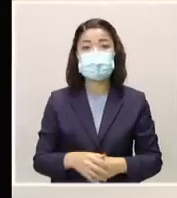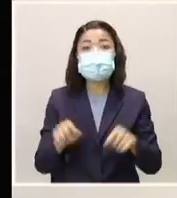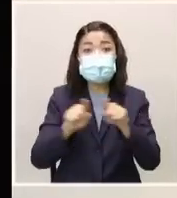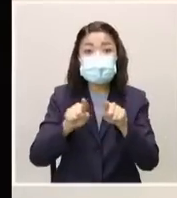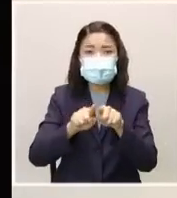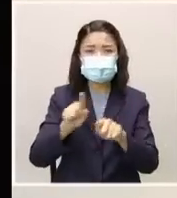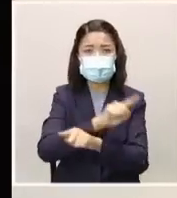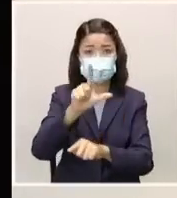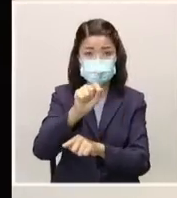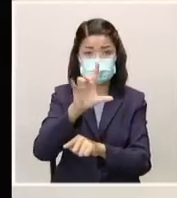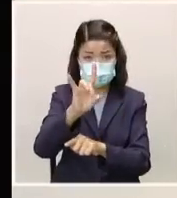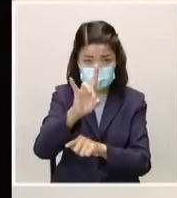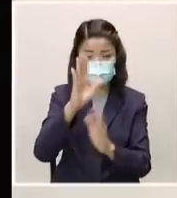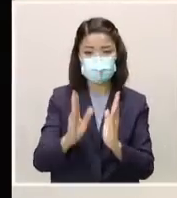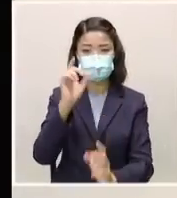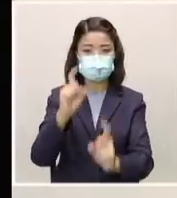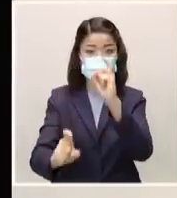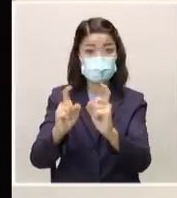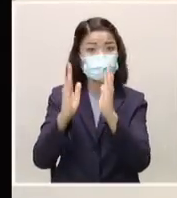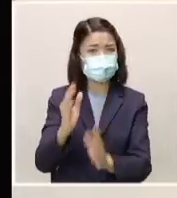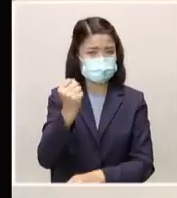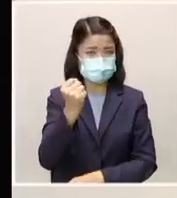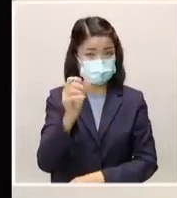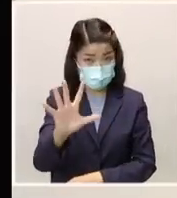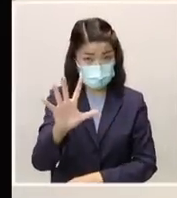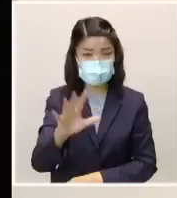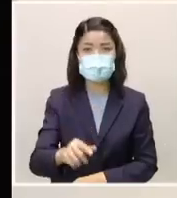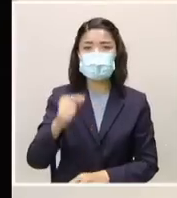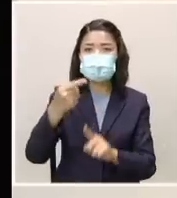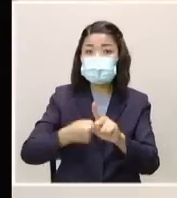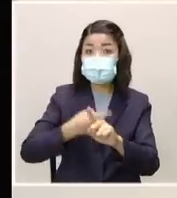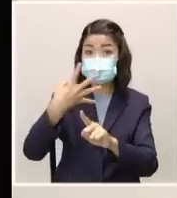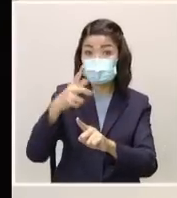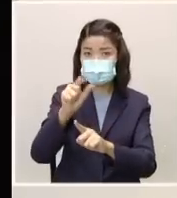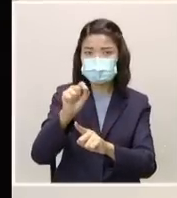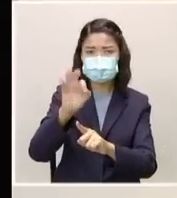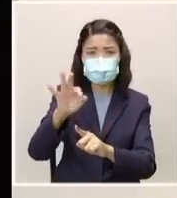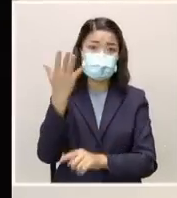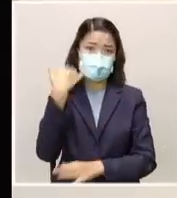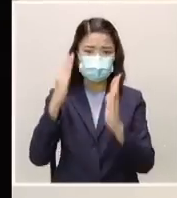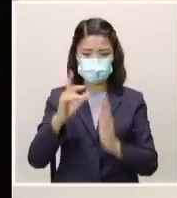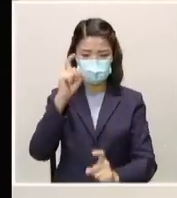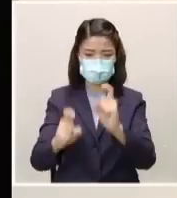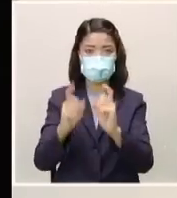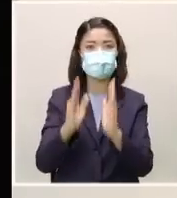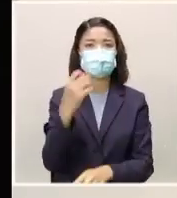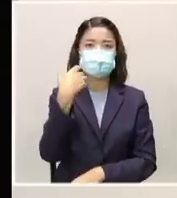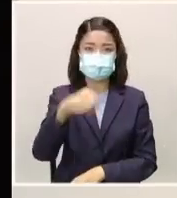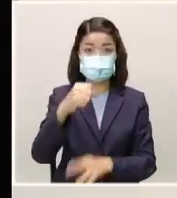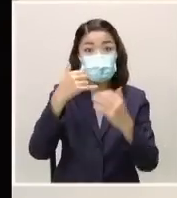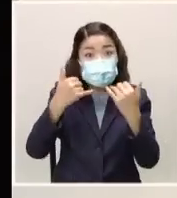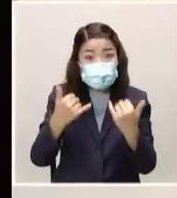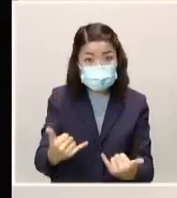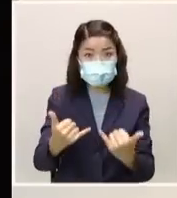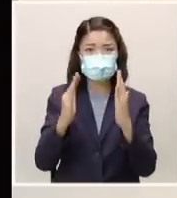กับ28เมษายนจำนวนผู้เสียชีวิตก็คือ15ราย29เมษายนเมื่อวานนี้ผู้เสียชีวิต10รายและวัน